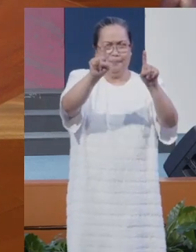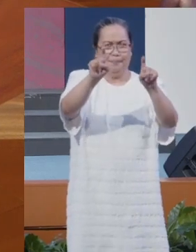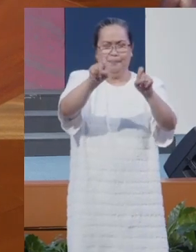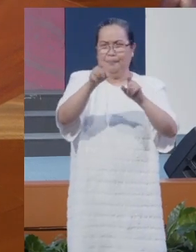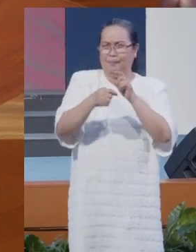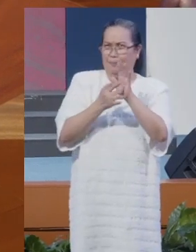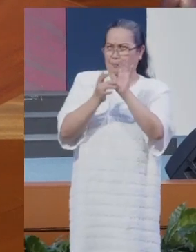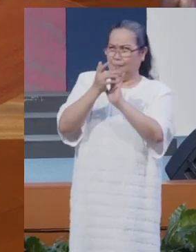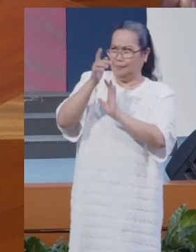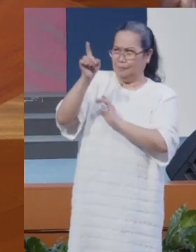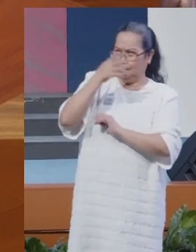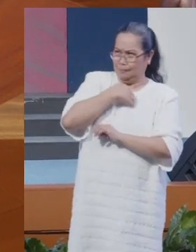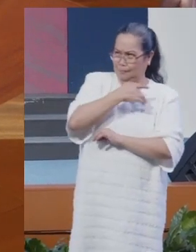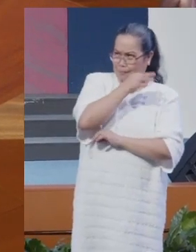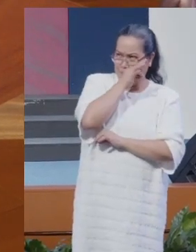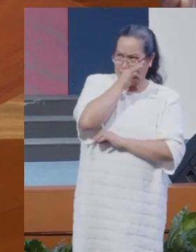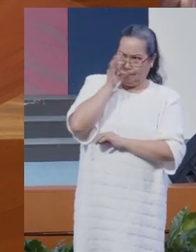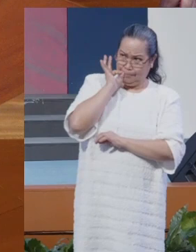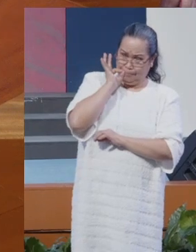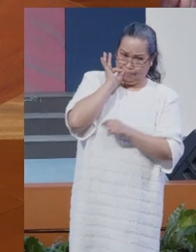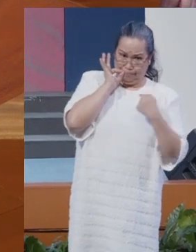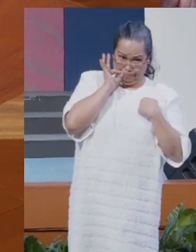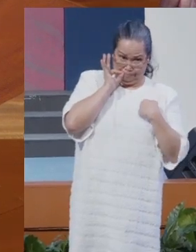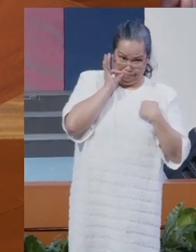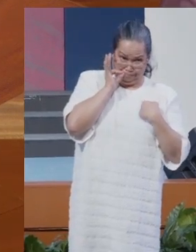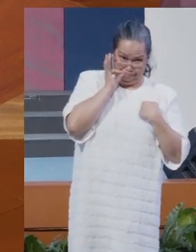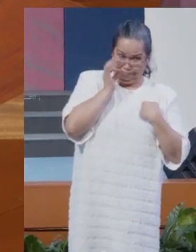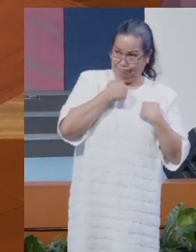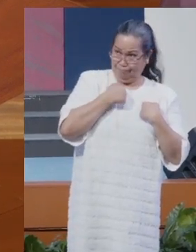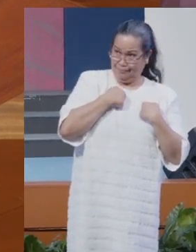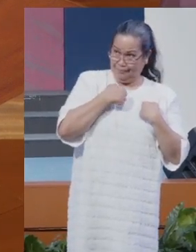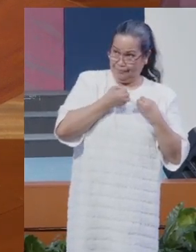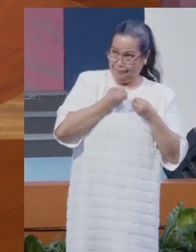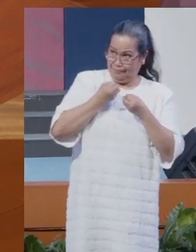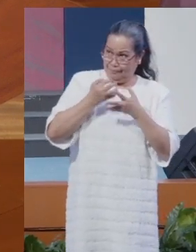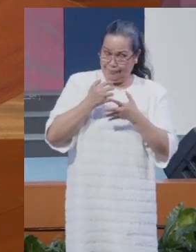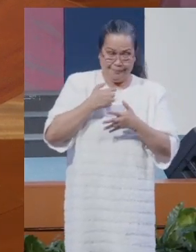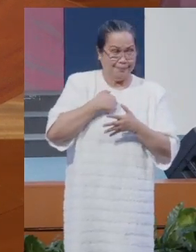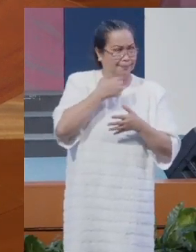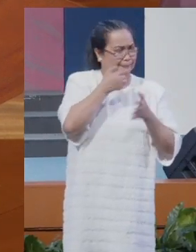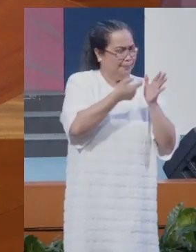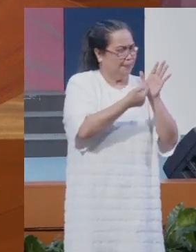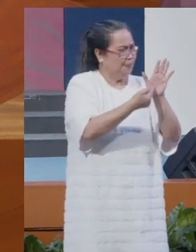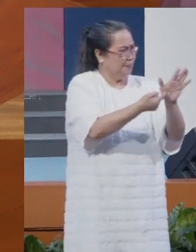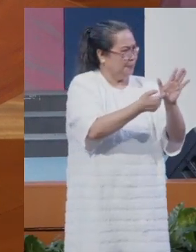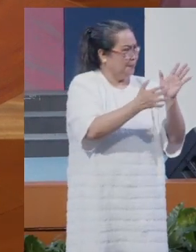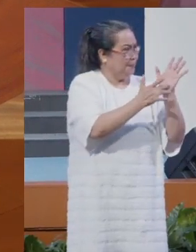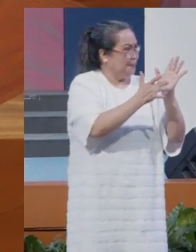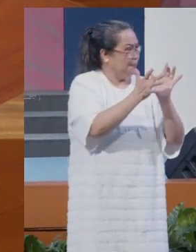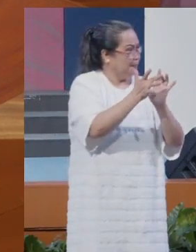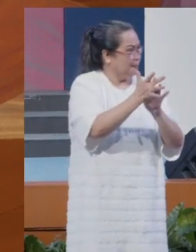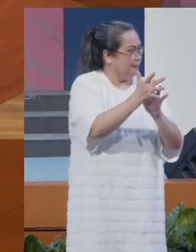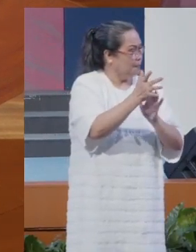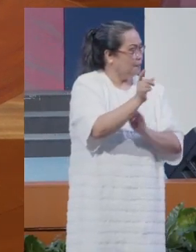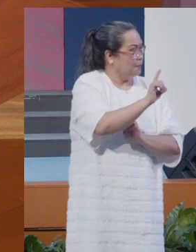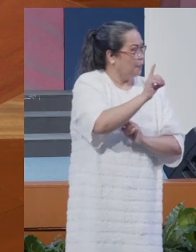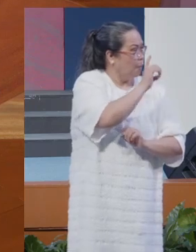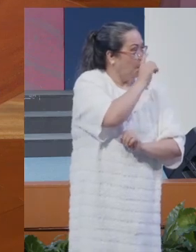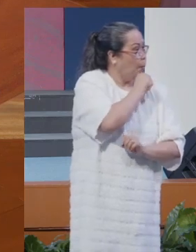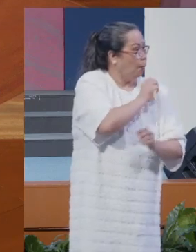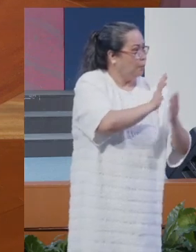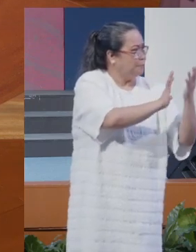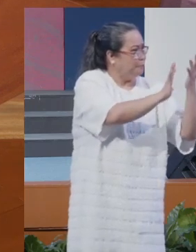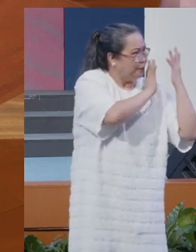sa pag-aayuno, inilahad niya ang katotohanan na sa Kanya ang luma